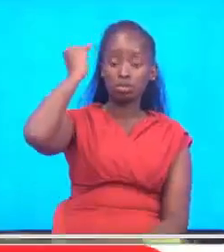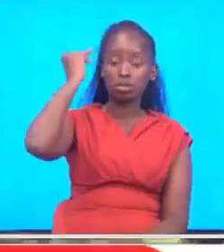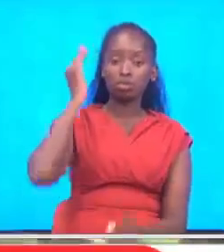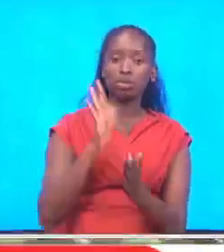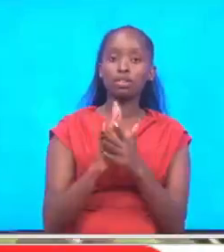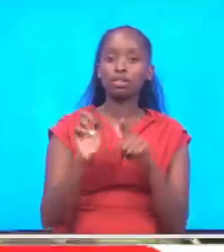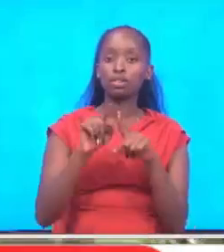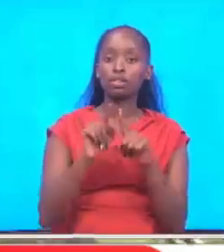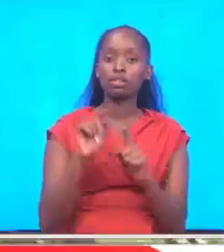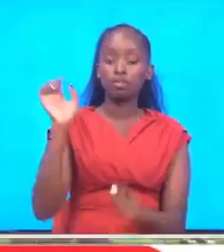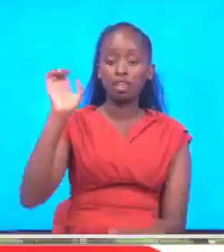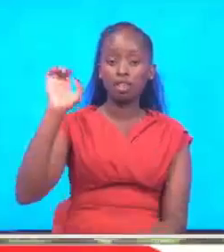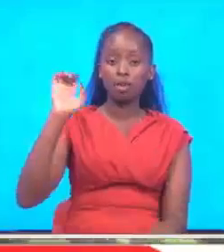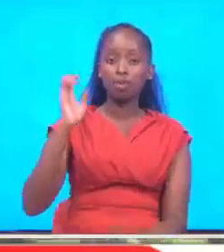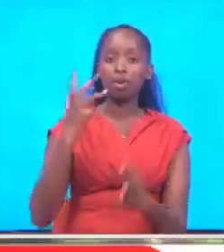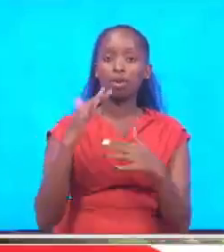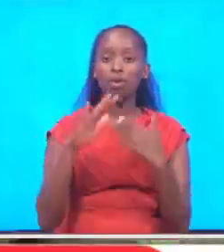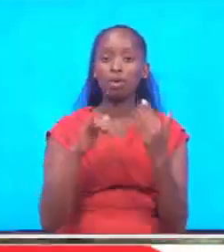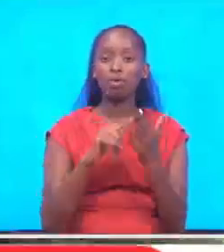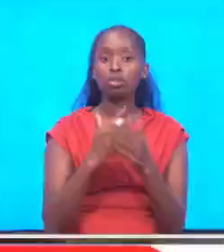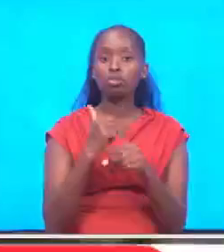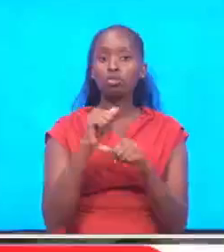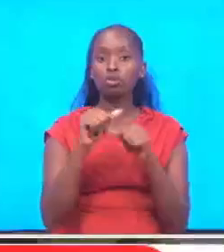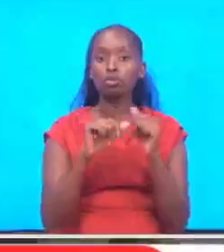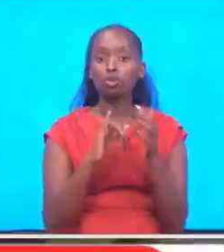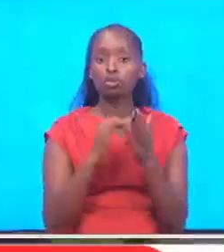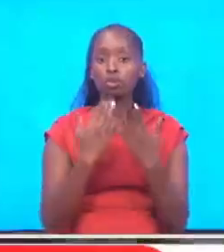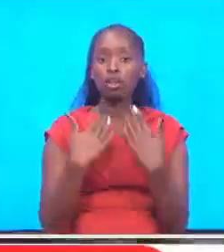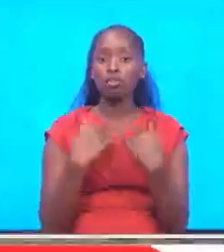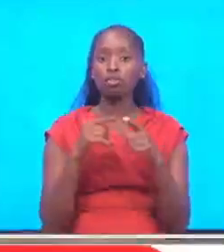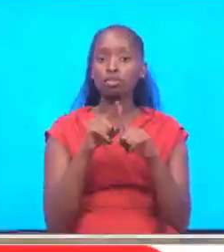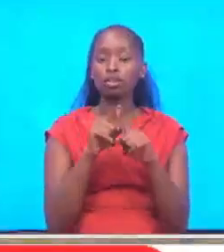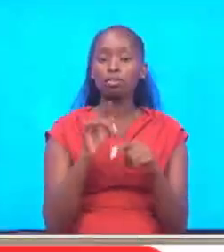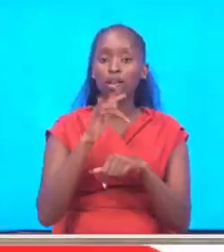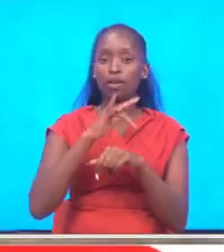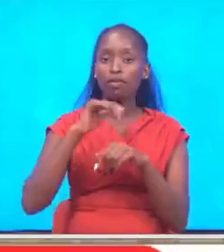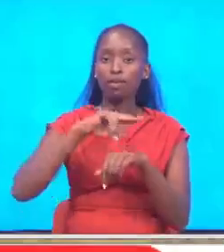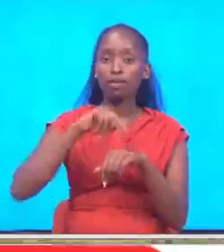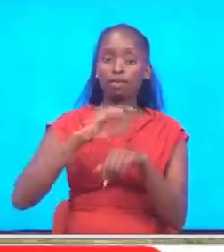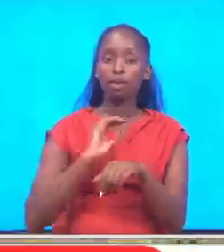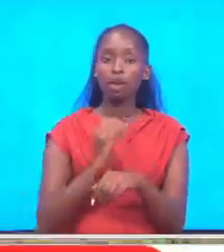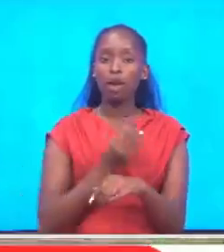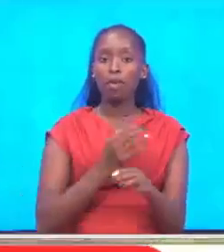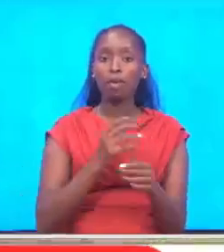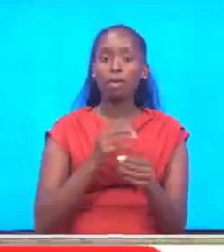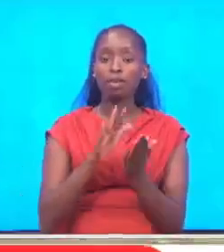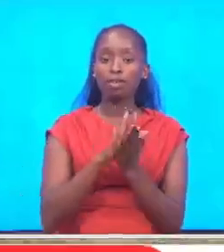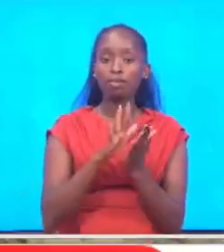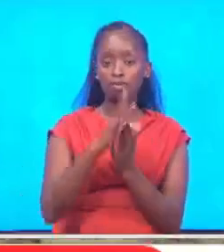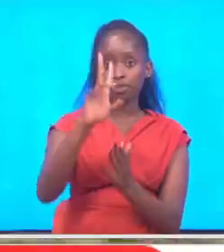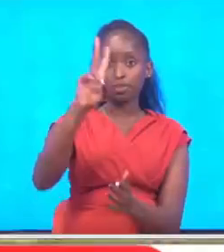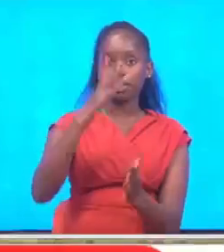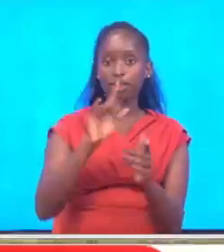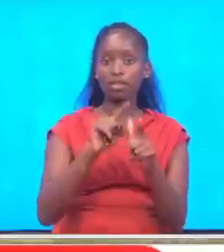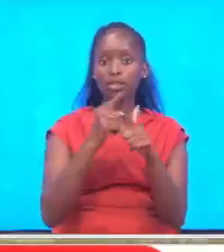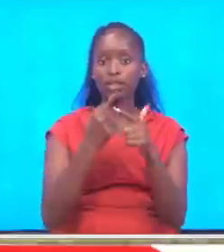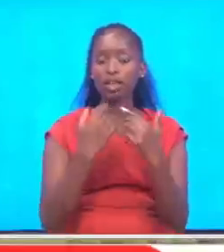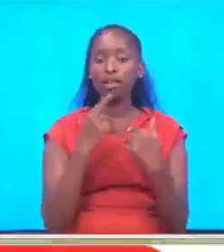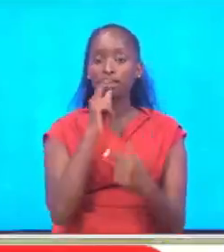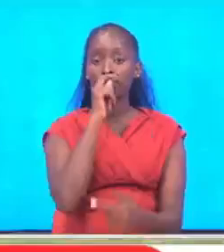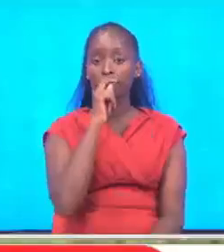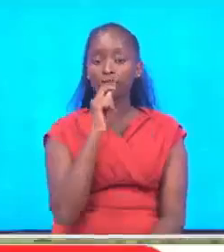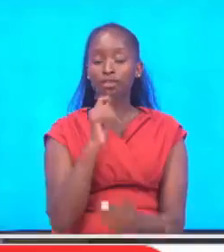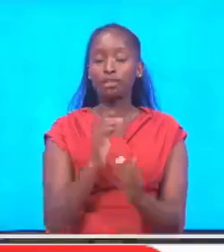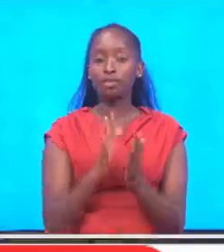Ethiopia. Ulanguzi wa dawa za kulevya vile vile umekithiri taifa hili, likiorodheshwa la pili, huku Tanzania ikiwa ya kwanza na